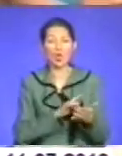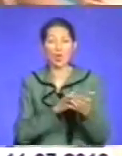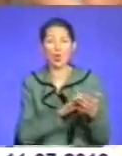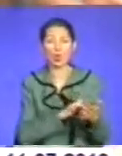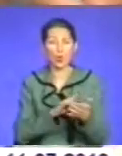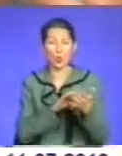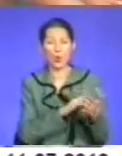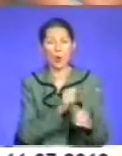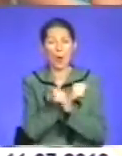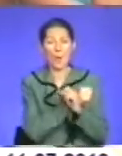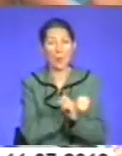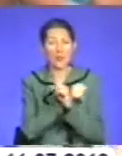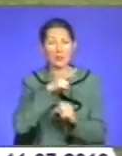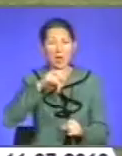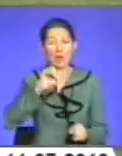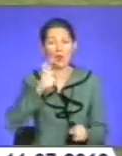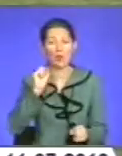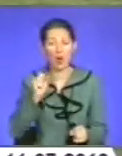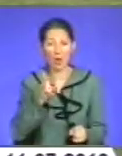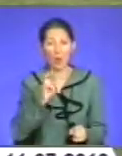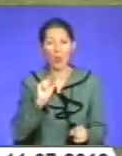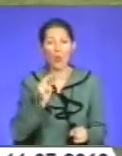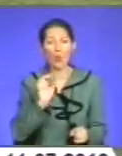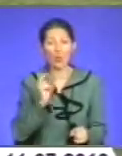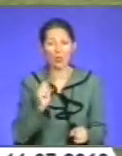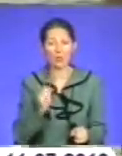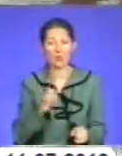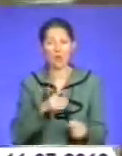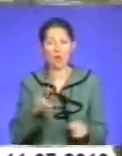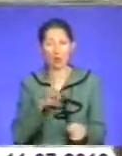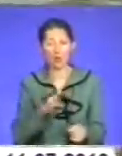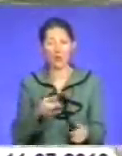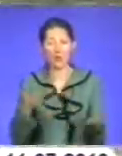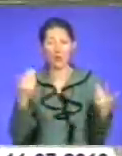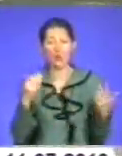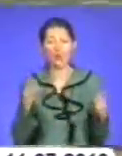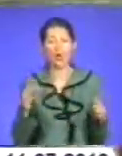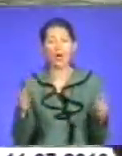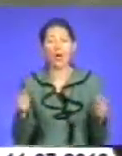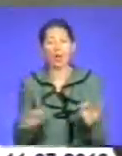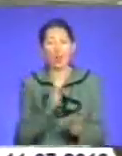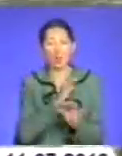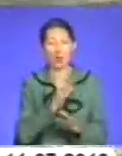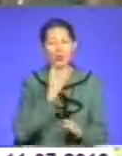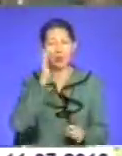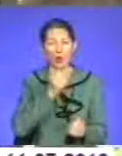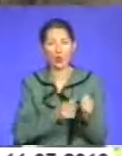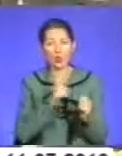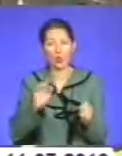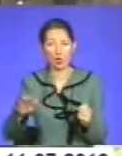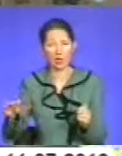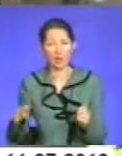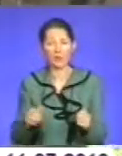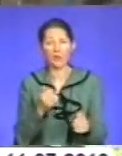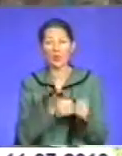Бучицького району. Відпочинок у літньому таборі – мрія чи не усіх школярів. Головне, що вабить дітей у такому дозвіллі – те, що кожний день не схожий на